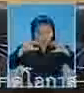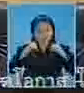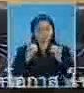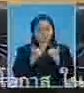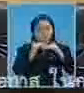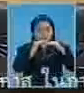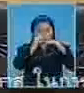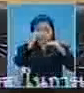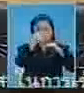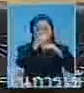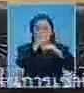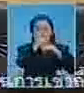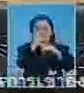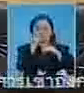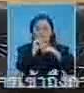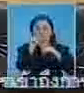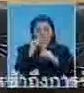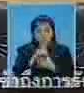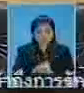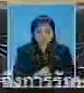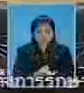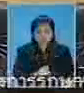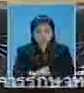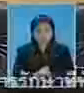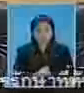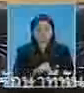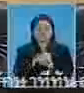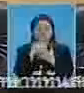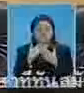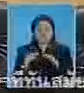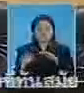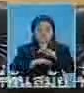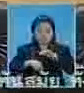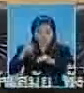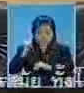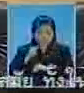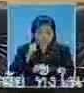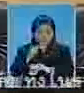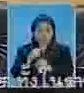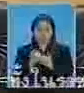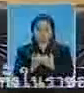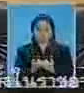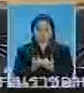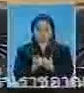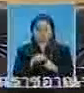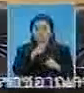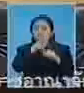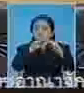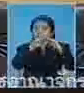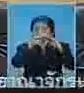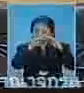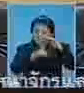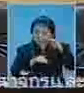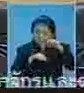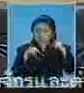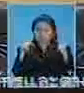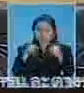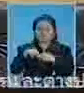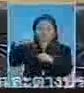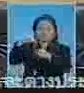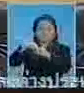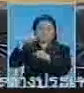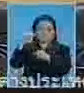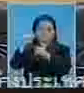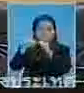สูงเพียง 18% และประเด็นข้อเท็จจริงเลยนะครับก็คือถ้าเราปรับลดภาษีน้ำมันดีเซลลง